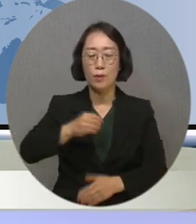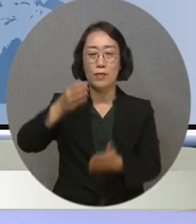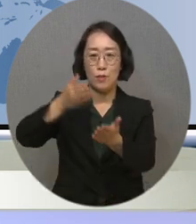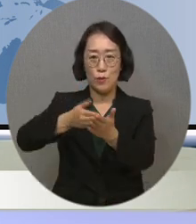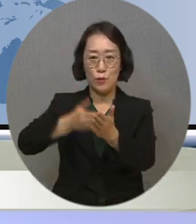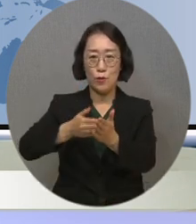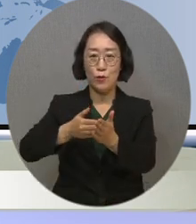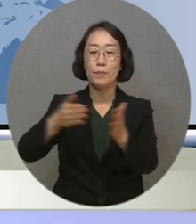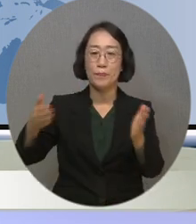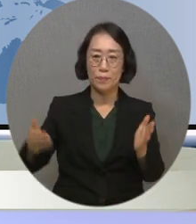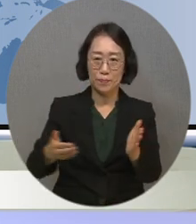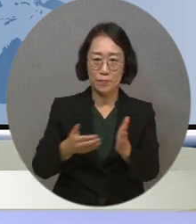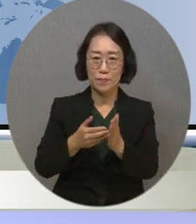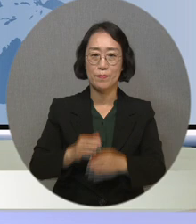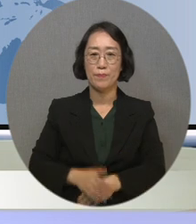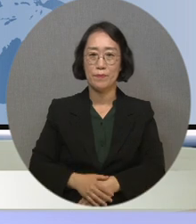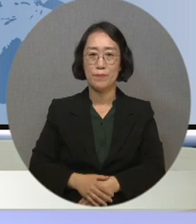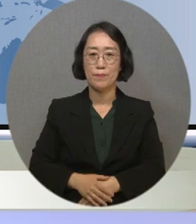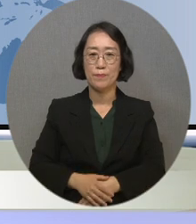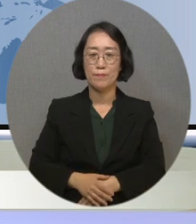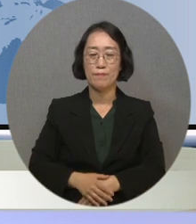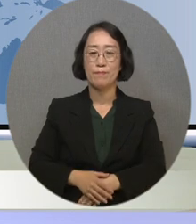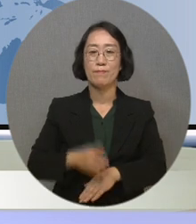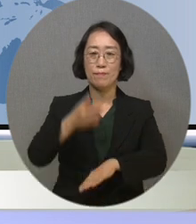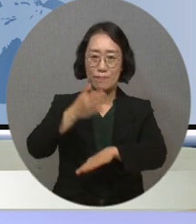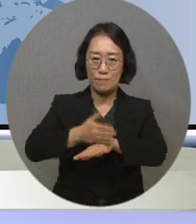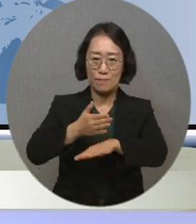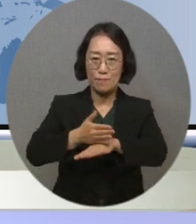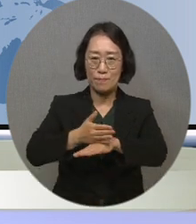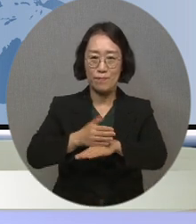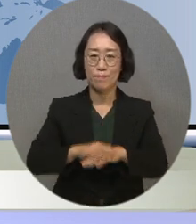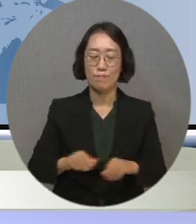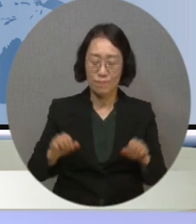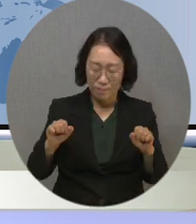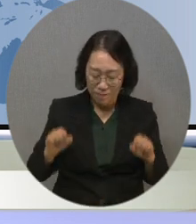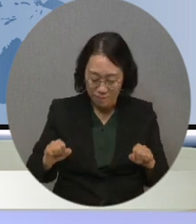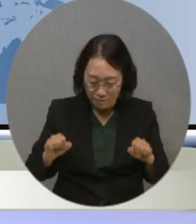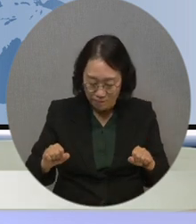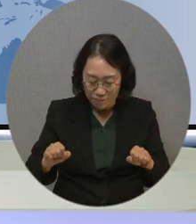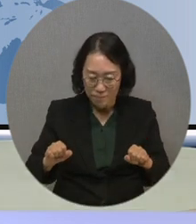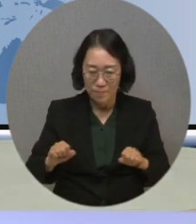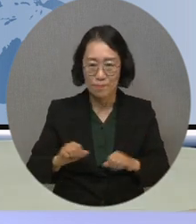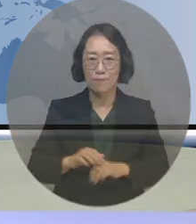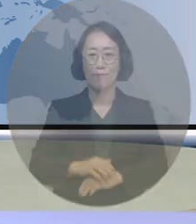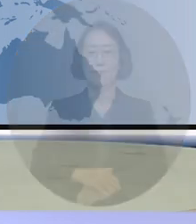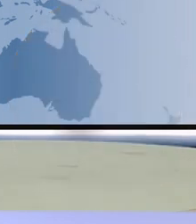복지TV 뉴스24를 마칩니다. 시청해 주신 여러분 고맙습니다.